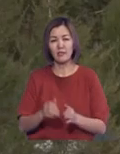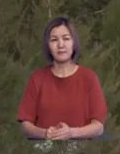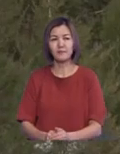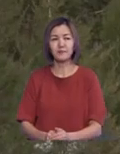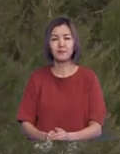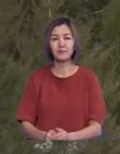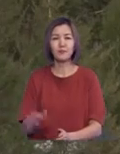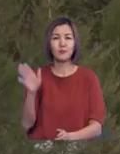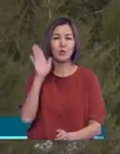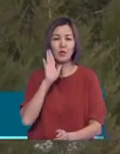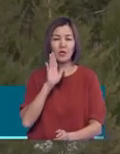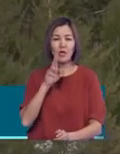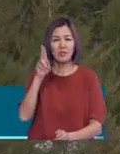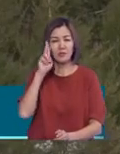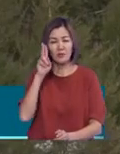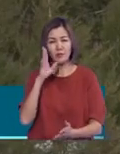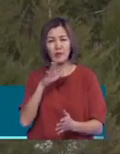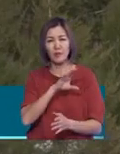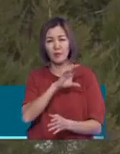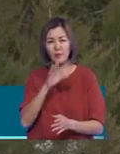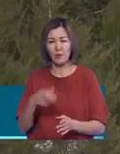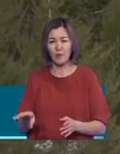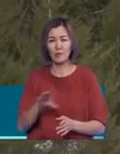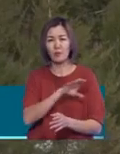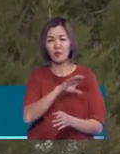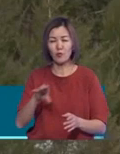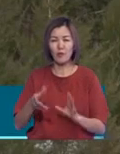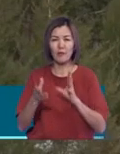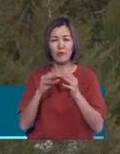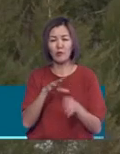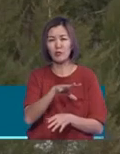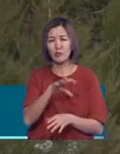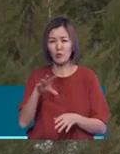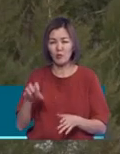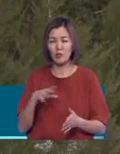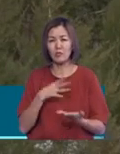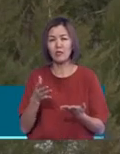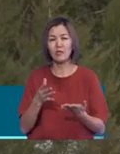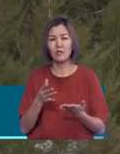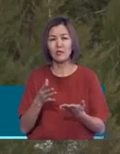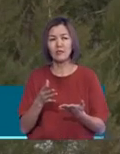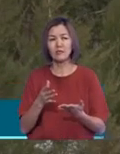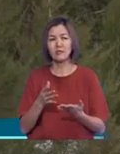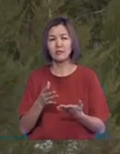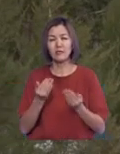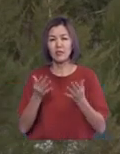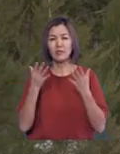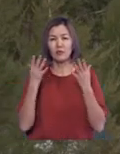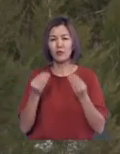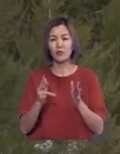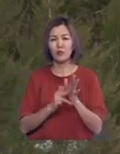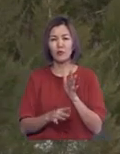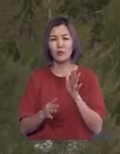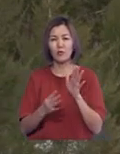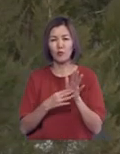Канализациялық сорғы станция КОС бойынша, яғни бізде баршаңызға белгілі КОС қазіргі